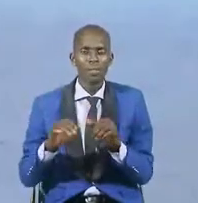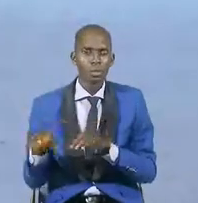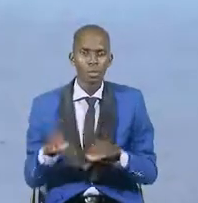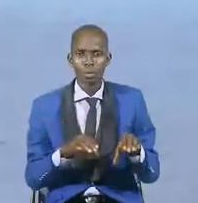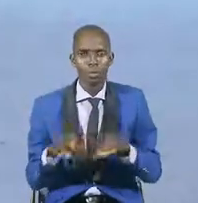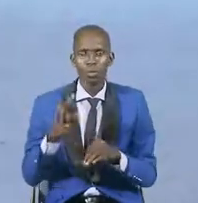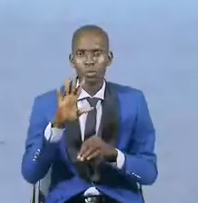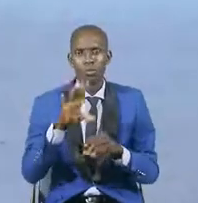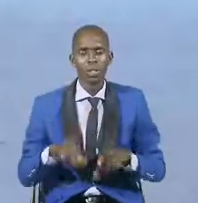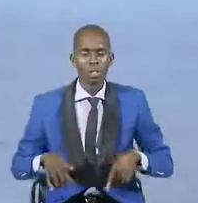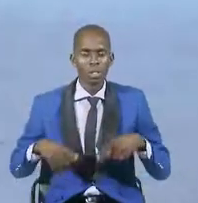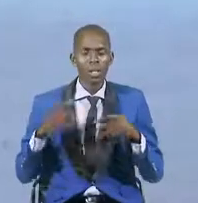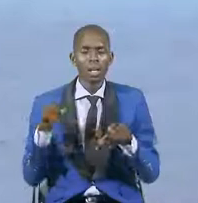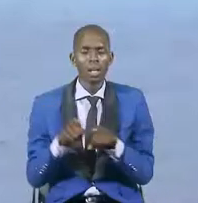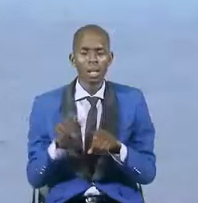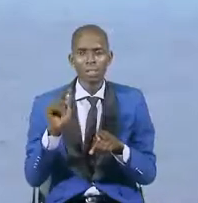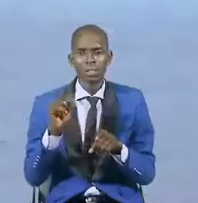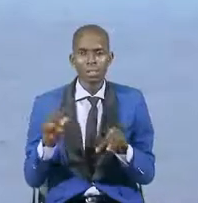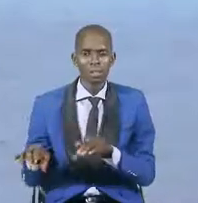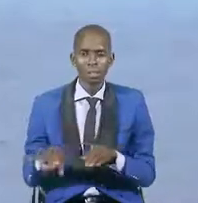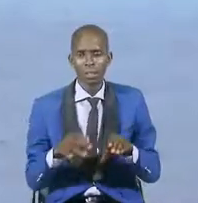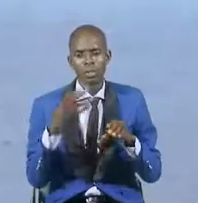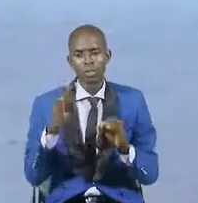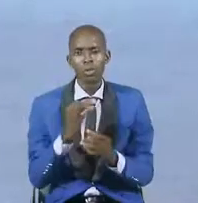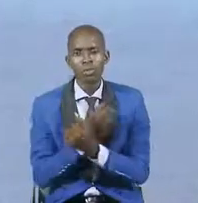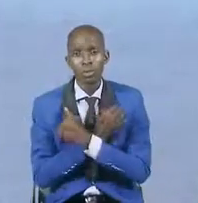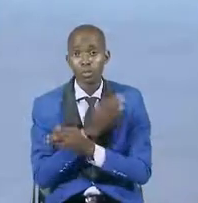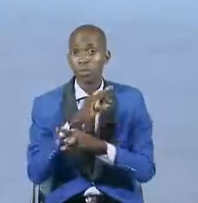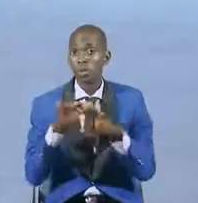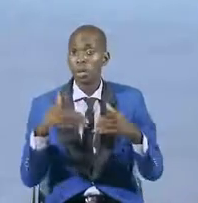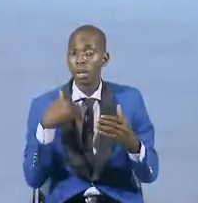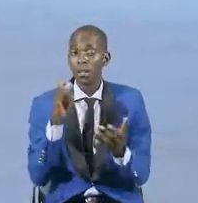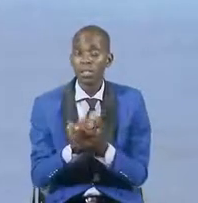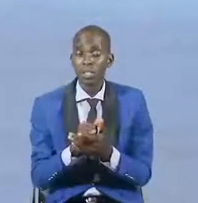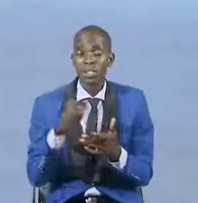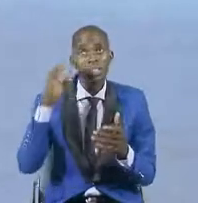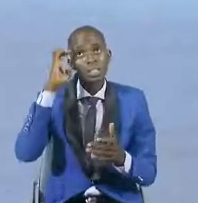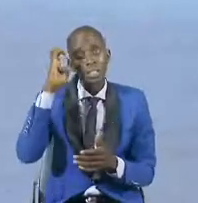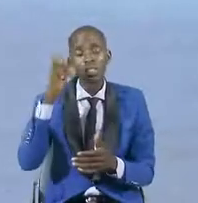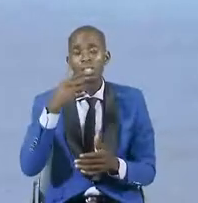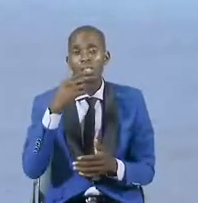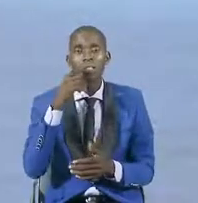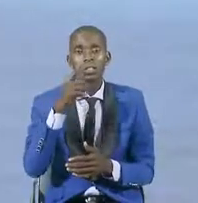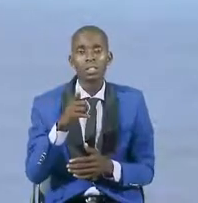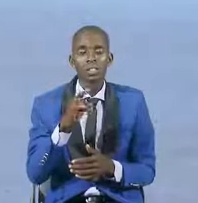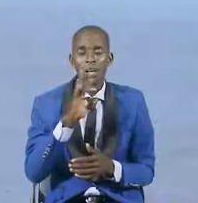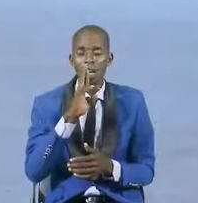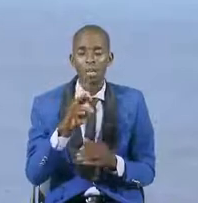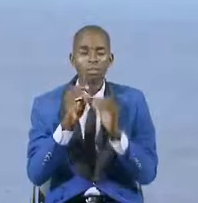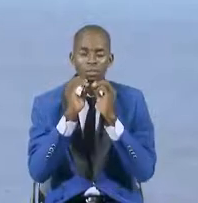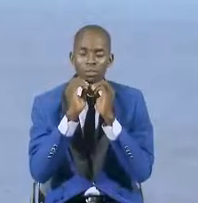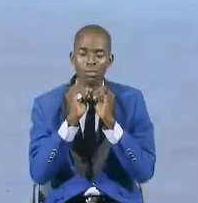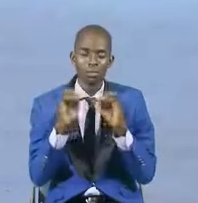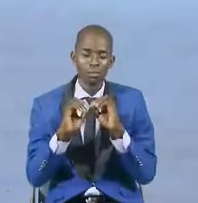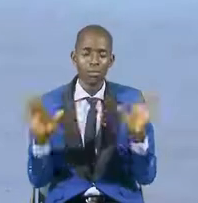votre vie un acte d'amour, si vous n'avez pas cela, c'est dit que je ne suis rien.